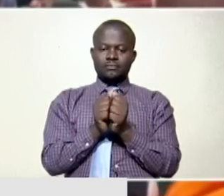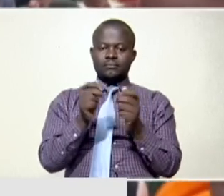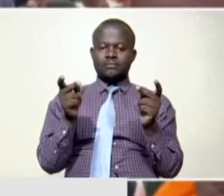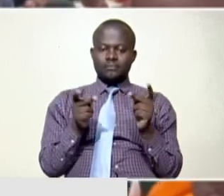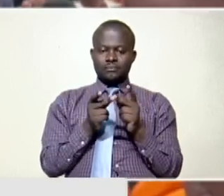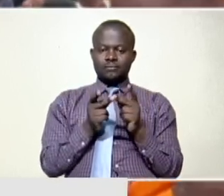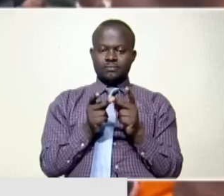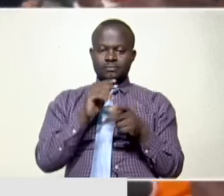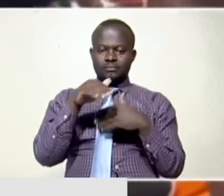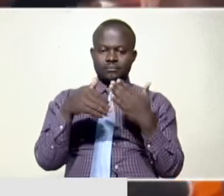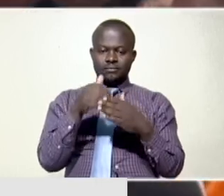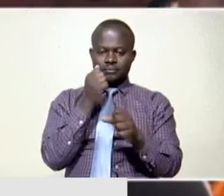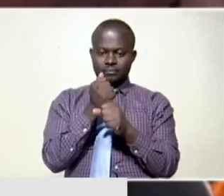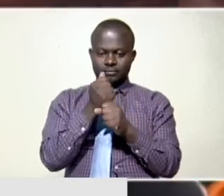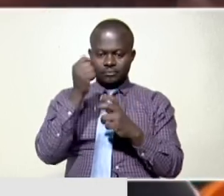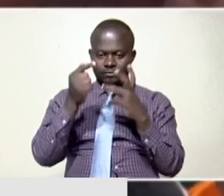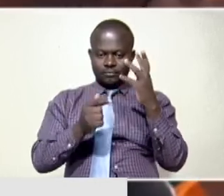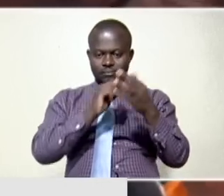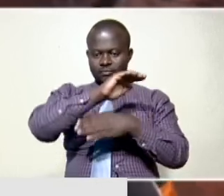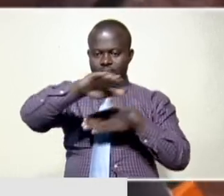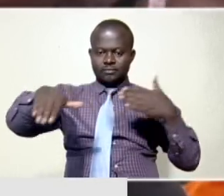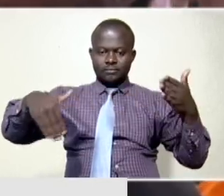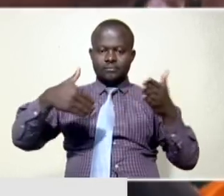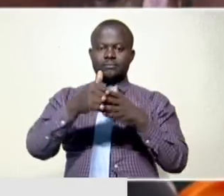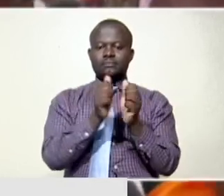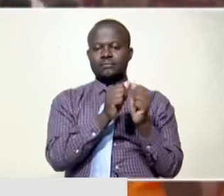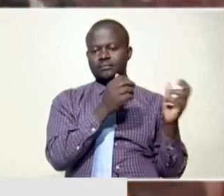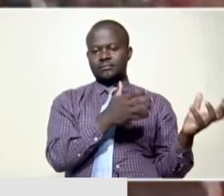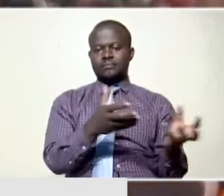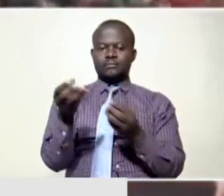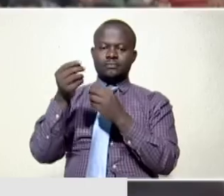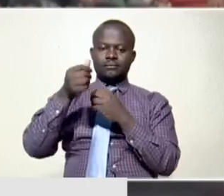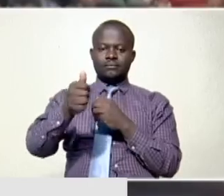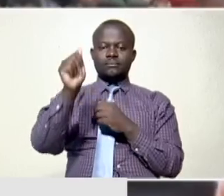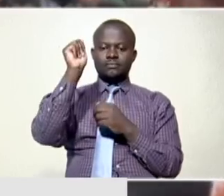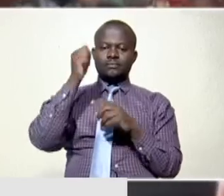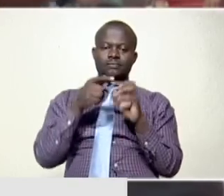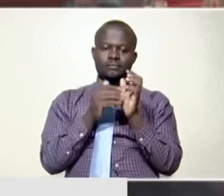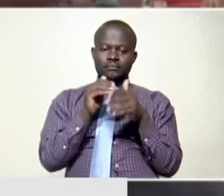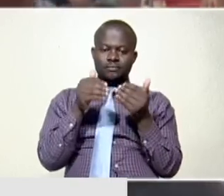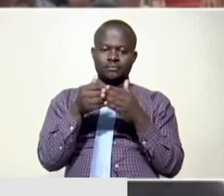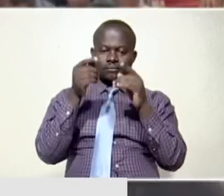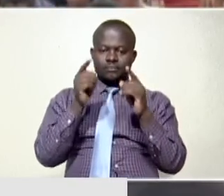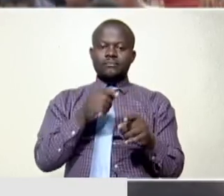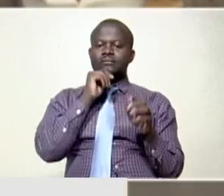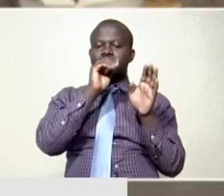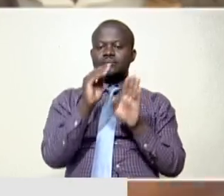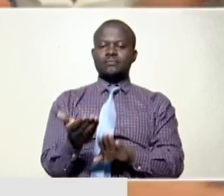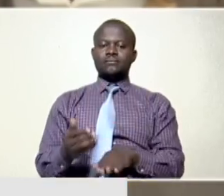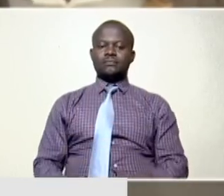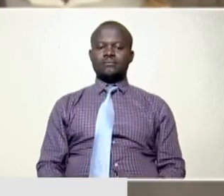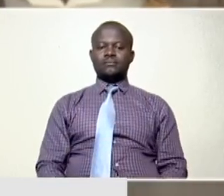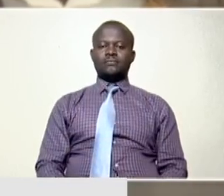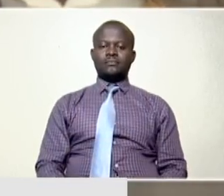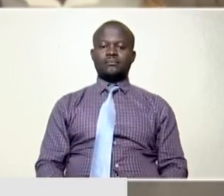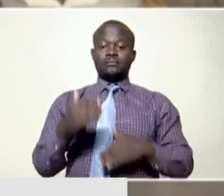ingarane ibintu byose barabitwaye babijyana iwabo ariko ubwo mwaje singipfuye.